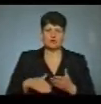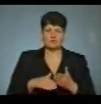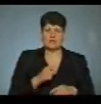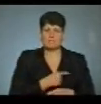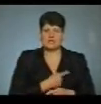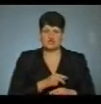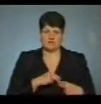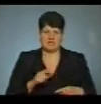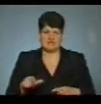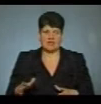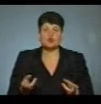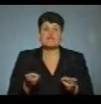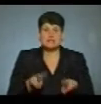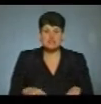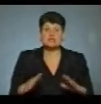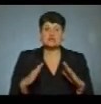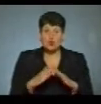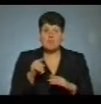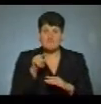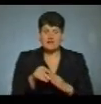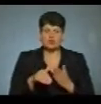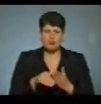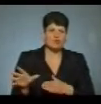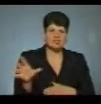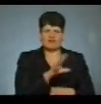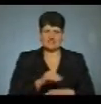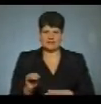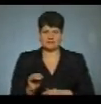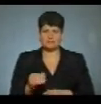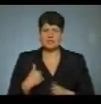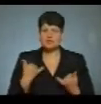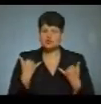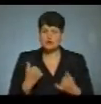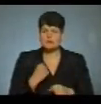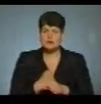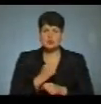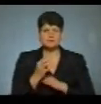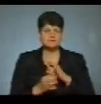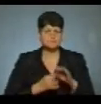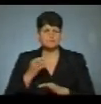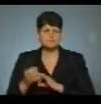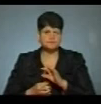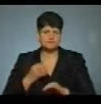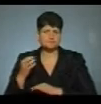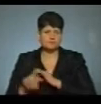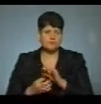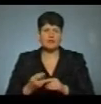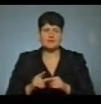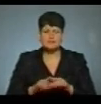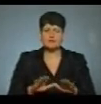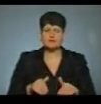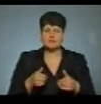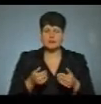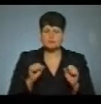працівникам. Якщо ви залишитесь вдома, ви допоможете нам всім. Ми сьогодні працюємо в круглодобовому режимі, і це